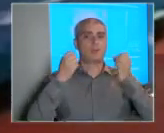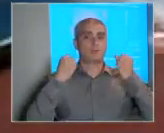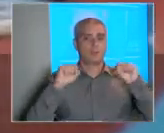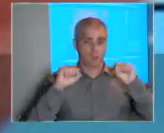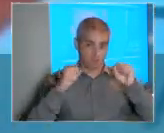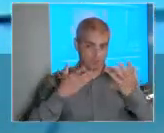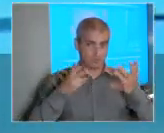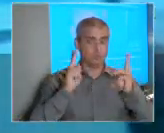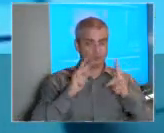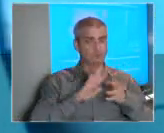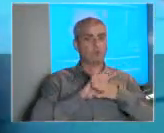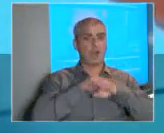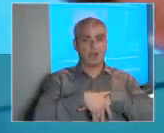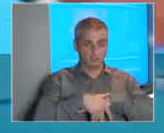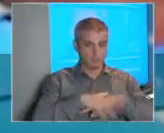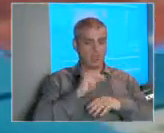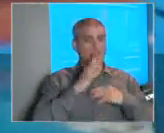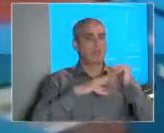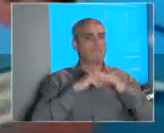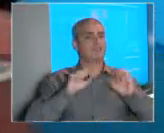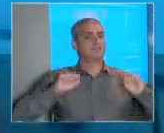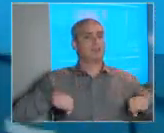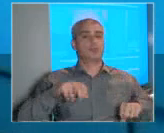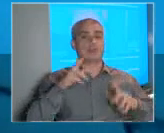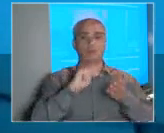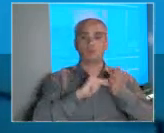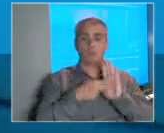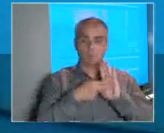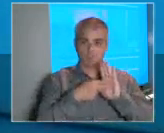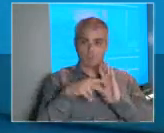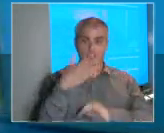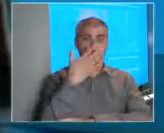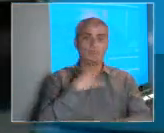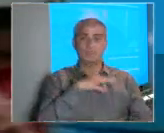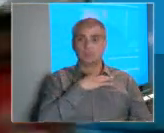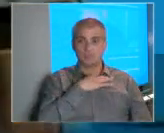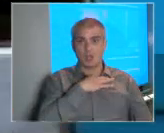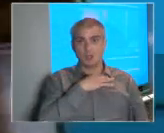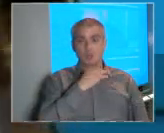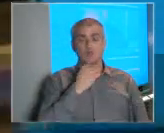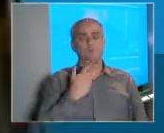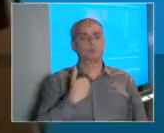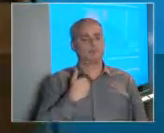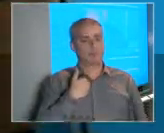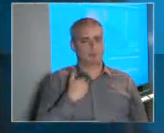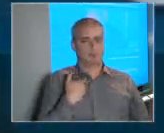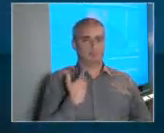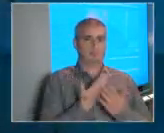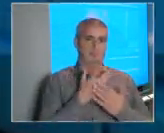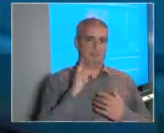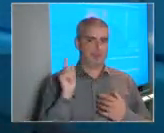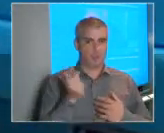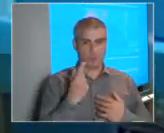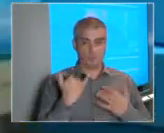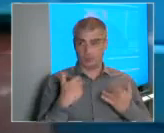דמוקרטיות שבהן אפשר להשפיע על מבנה המשטר הפוליטי במדינה שלנו, ואני מציע לכולם,